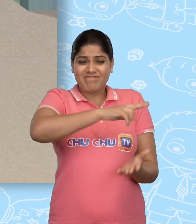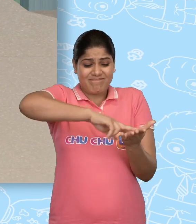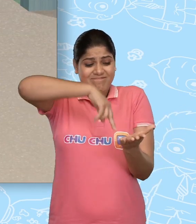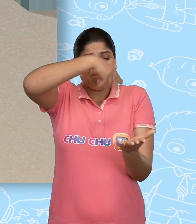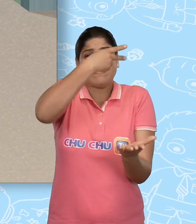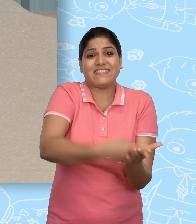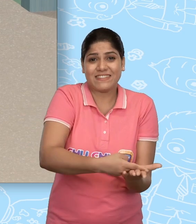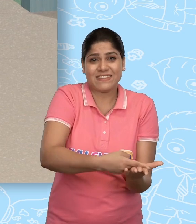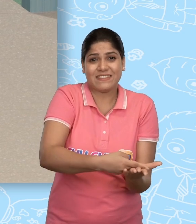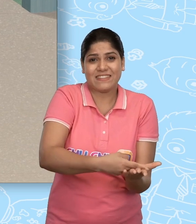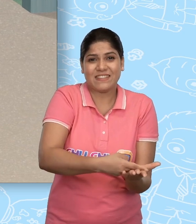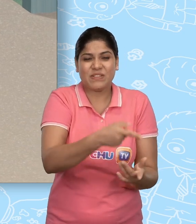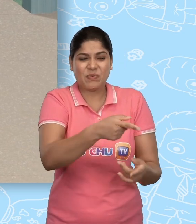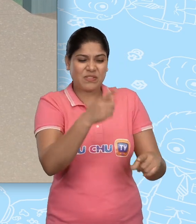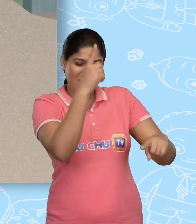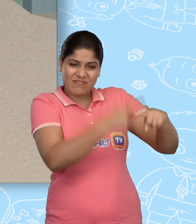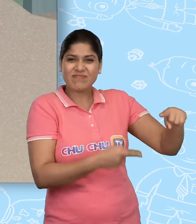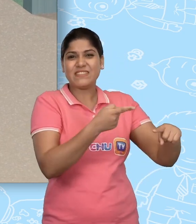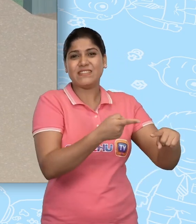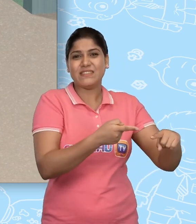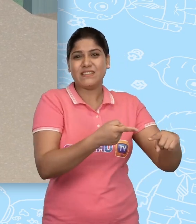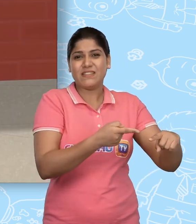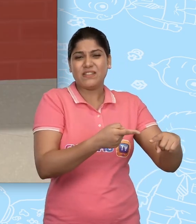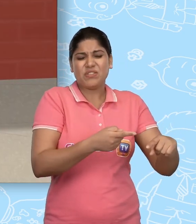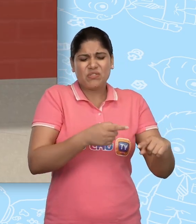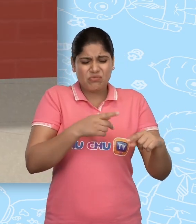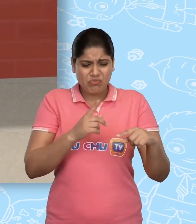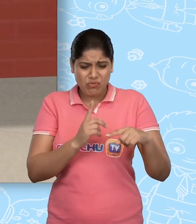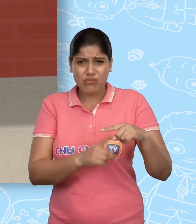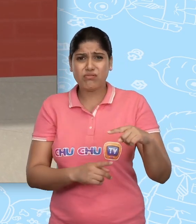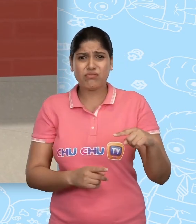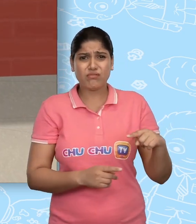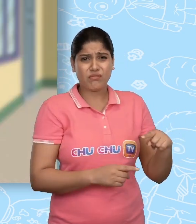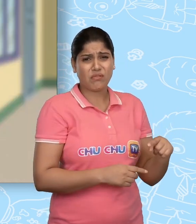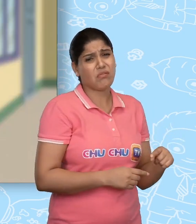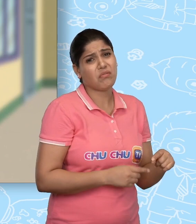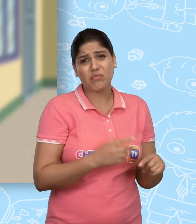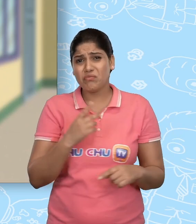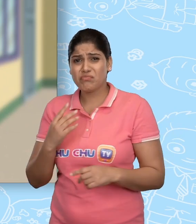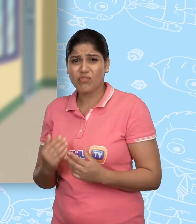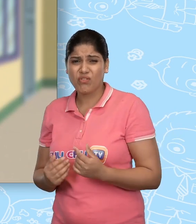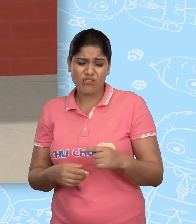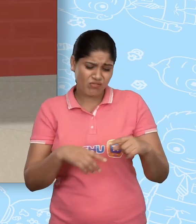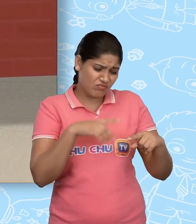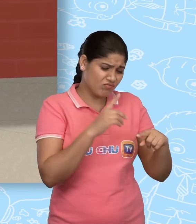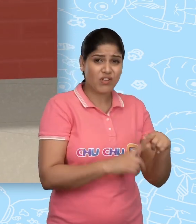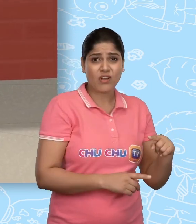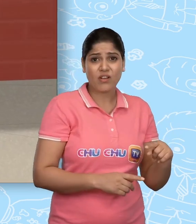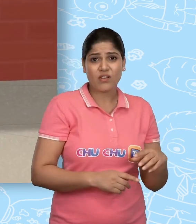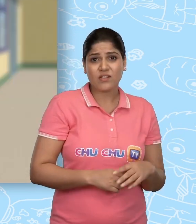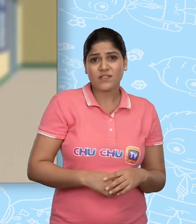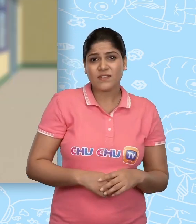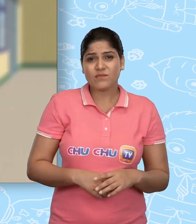वो छोटा लड़का वहीं गिर गया और उसको चोट भी लग गई। आओ, ओ, ओ,